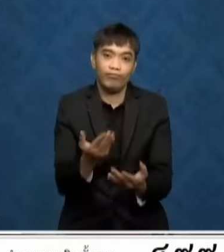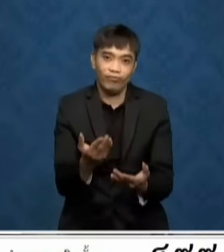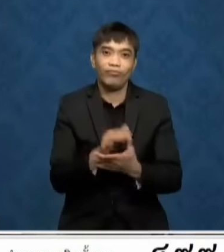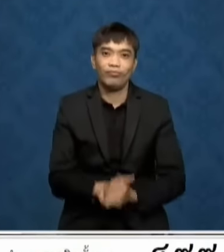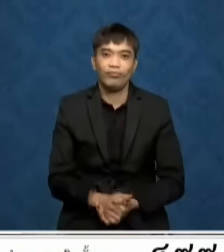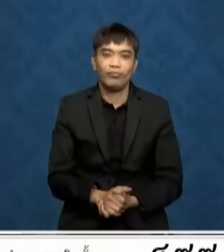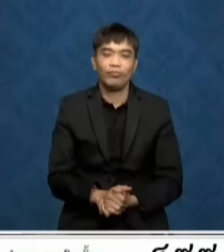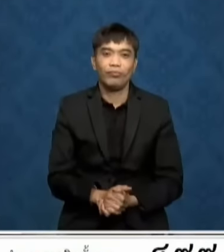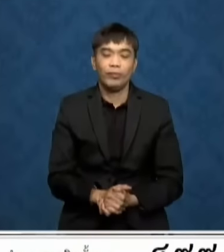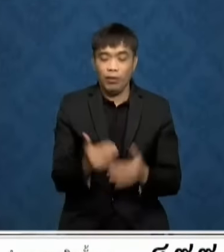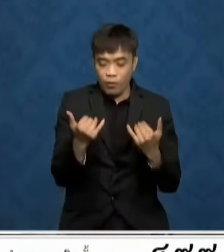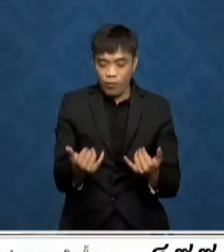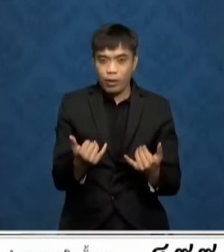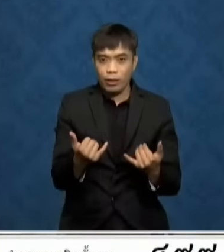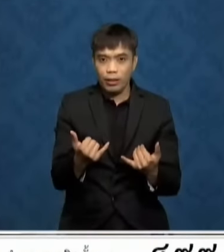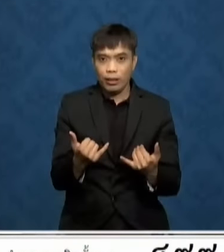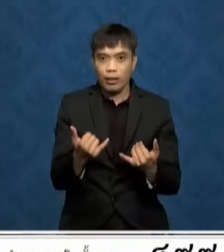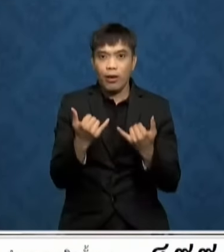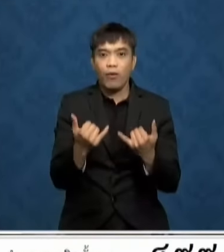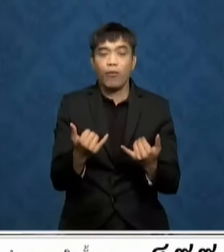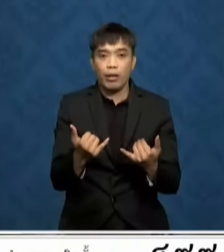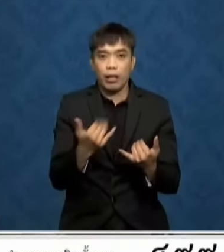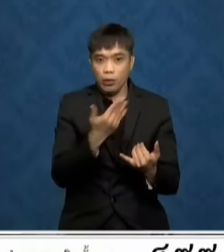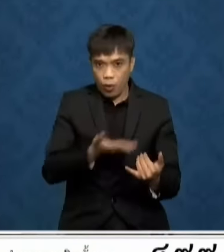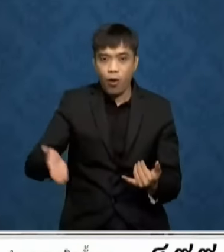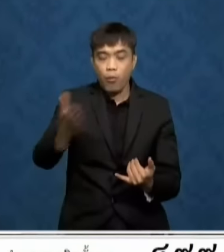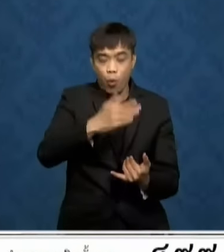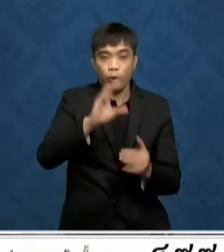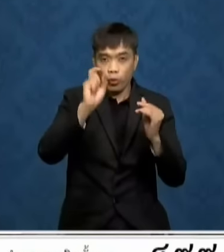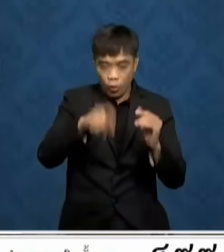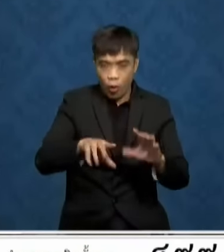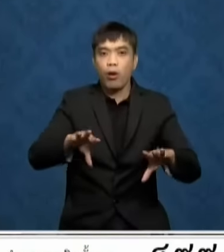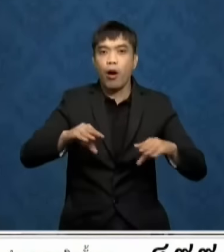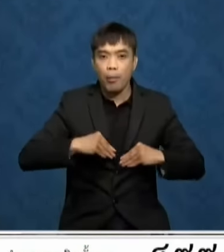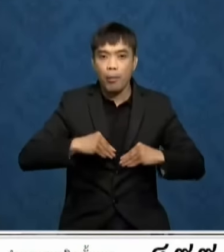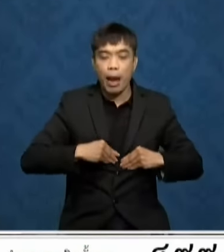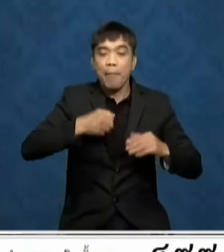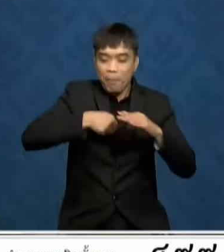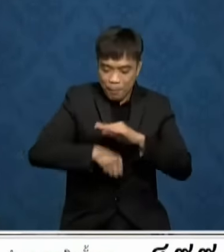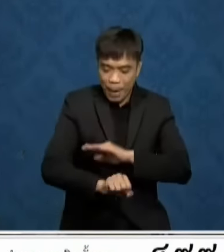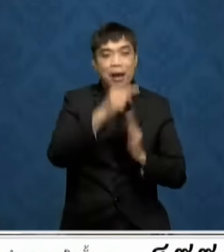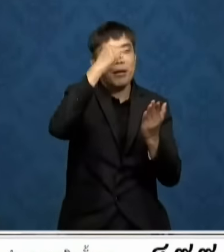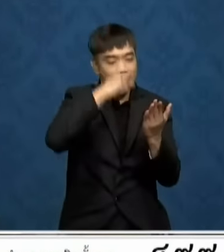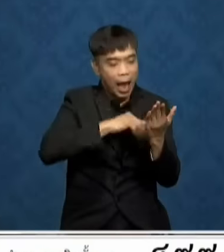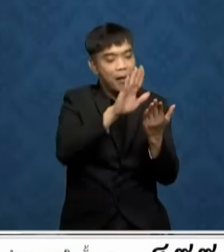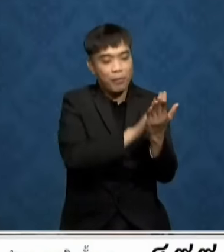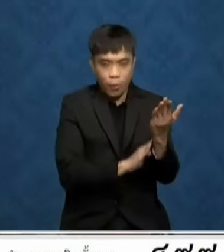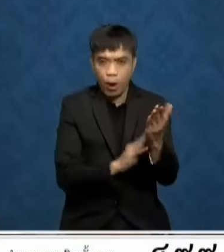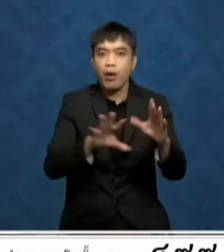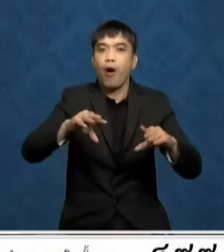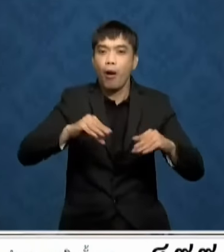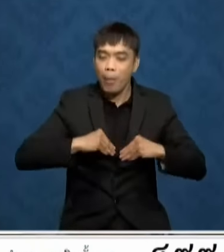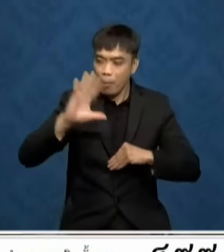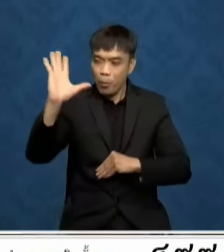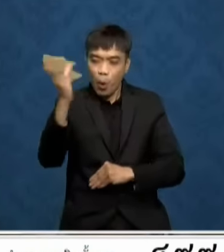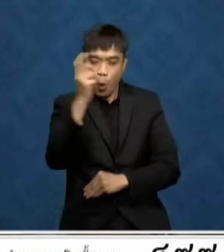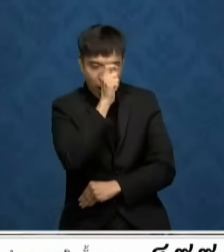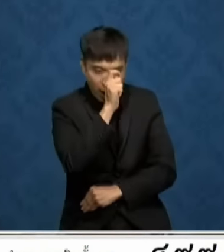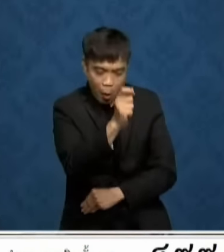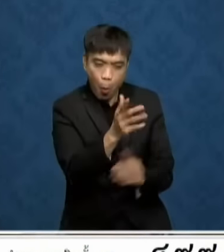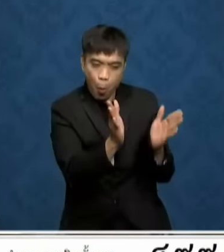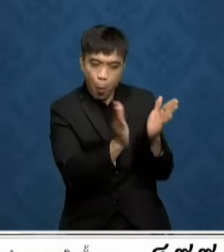ทนวันนี้เราต้องยอมรับครับว่าเราภูมิใจครับในความเป็นไทยของเราเราภูมิใจในหลายสิ่งหลายอย่างที่ทั่วโลกเขายกย่องเขาชื่นช